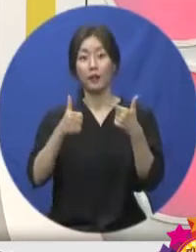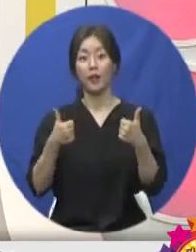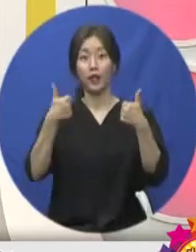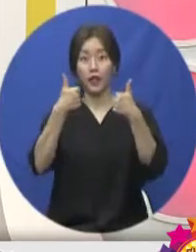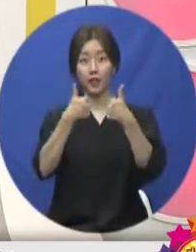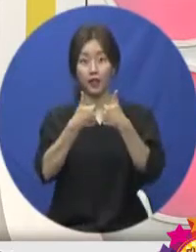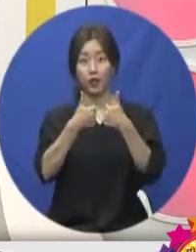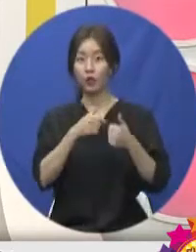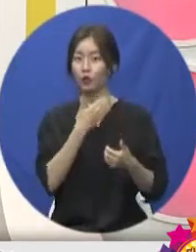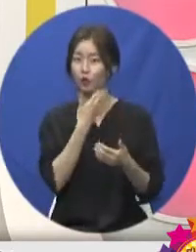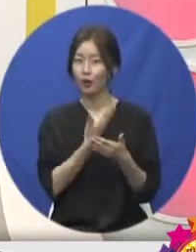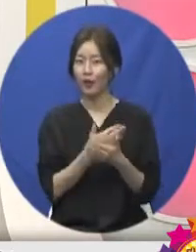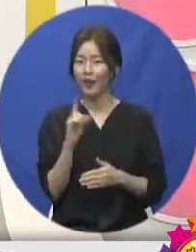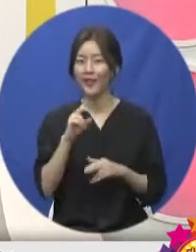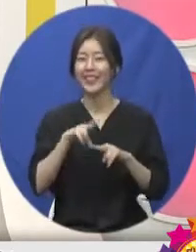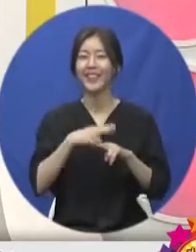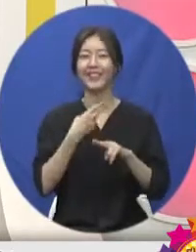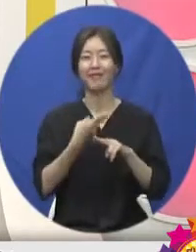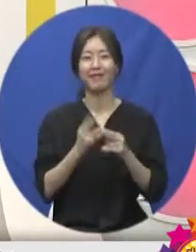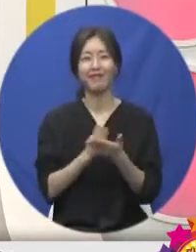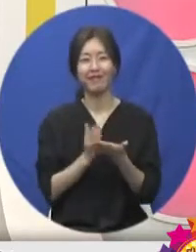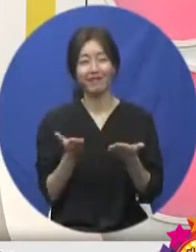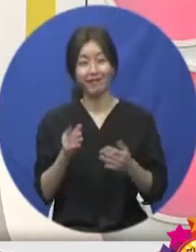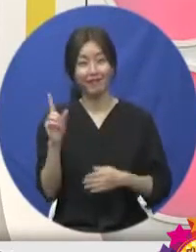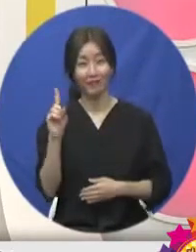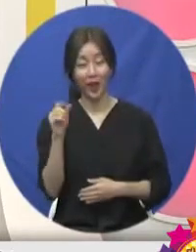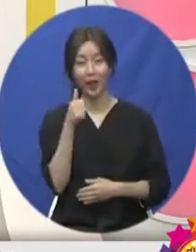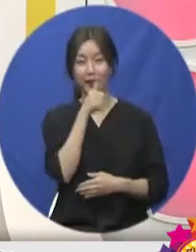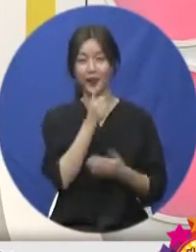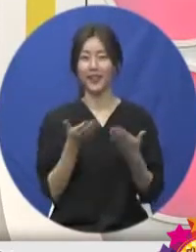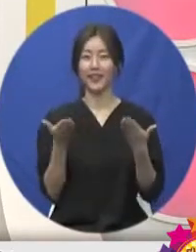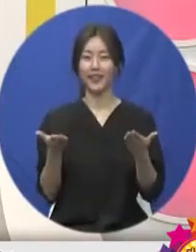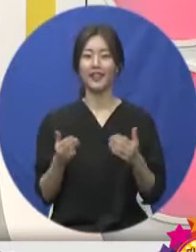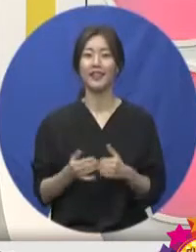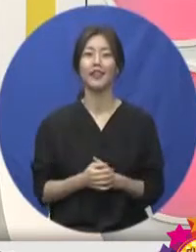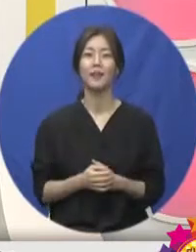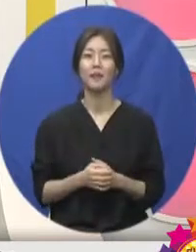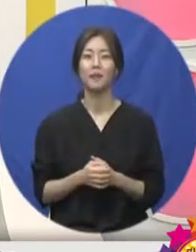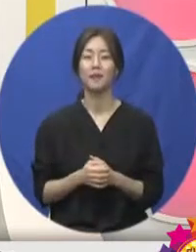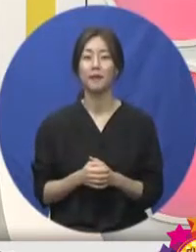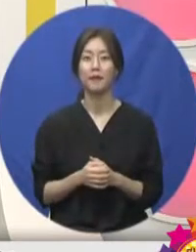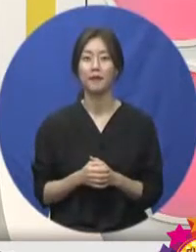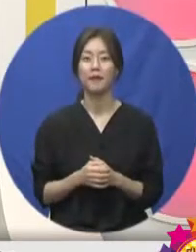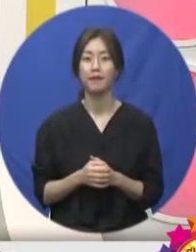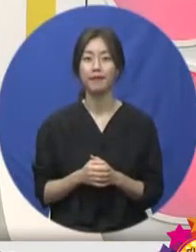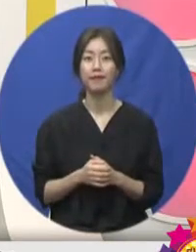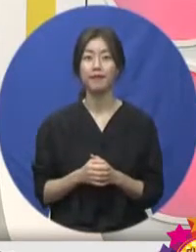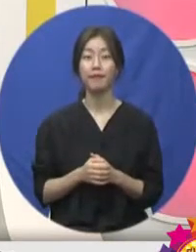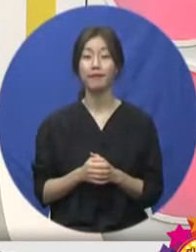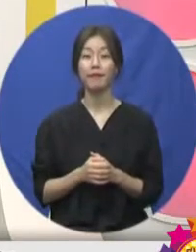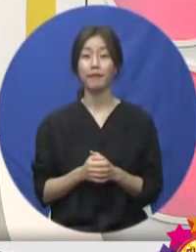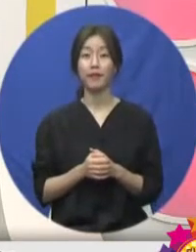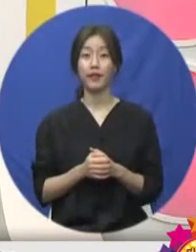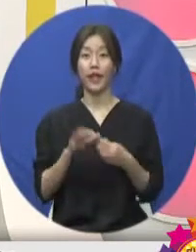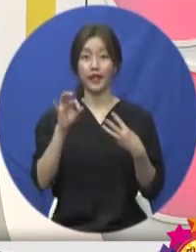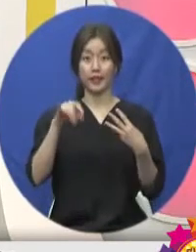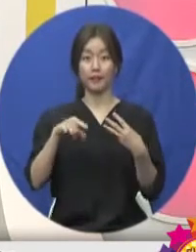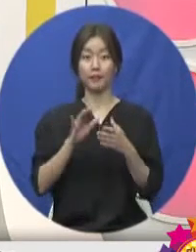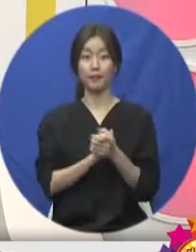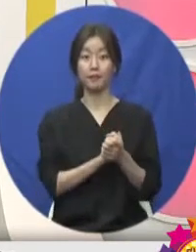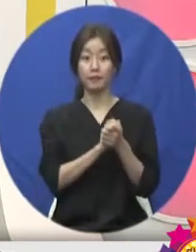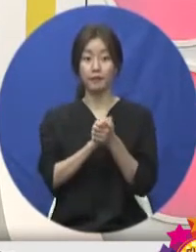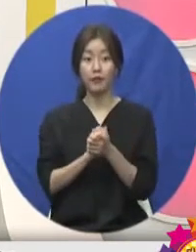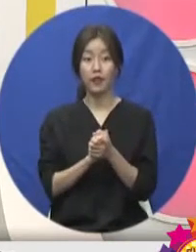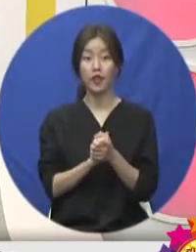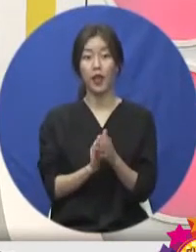네. 거는 상품 아니겠습니까? 네, 오늘 상품. 어떤 상품들이 기다리는지 소개 부탁드릴게요. 소개요? 예. 먼저 우정동상 수상하신